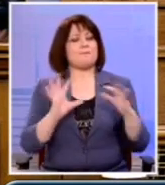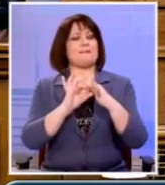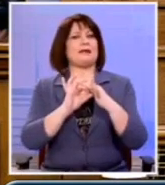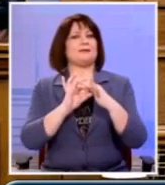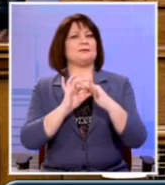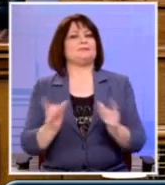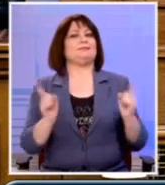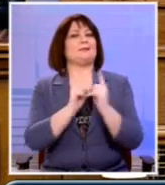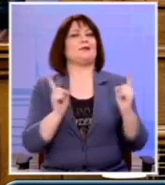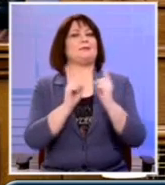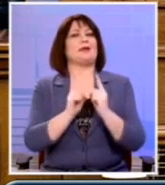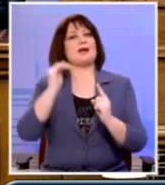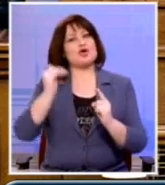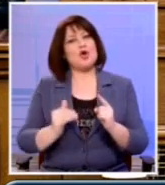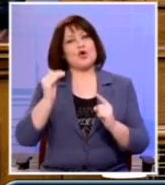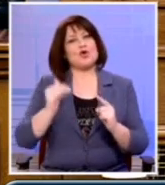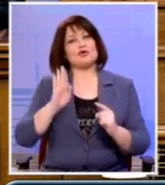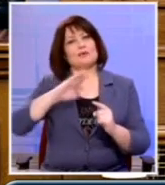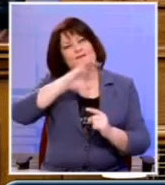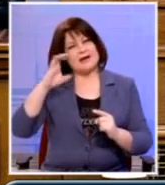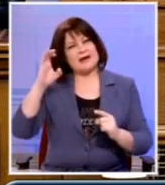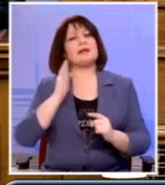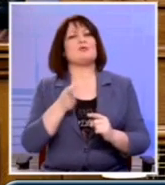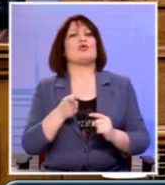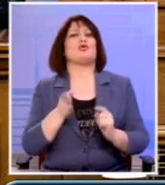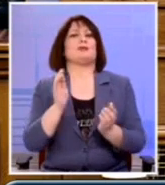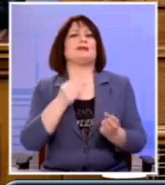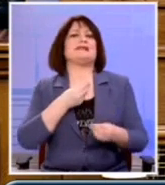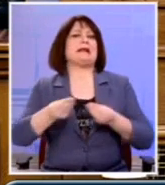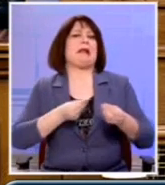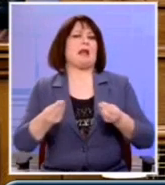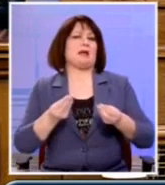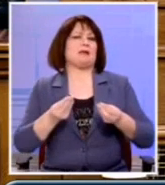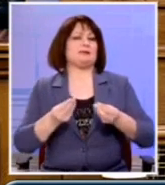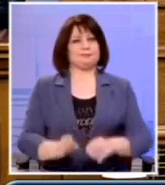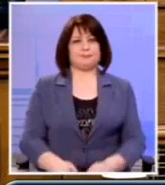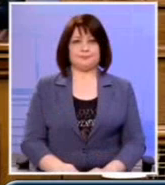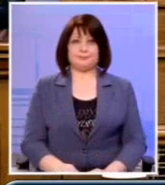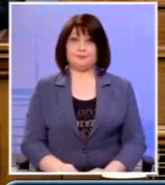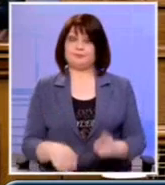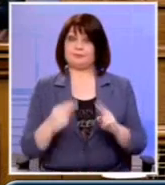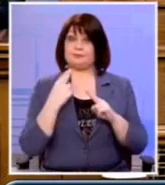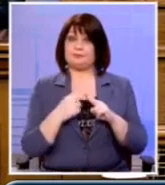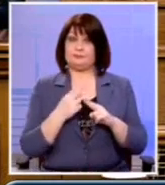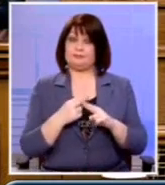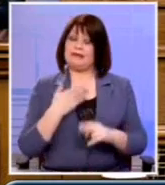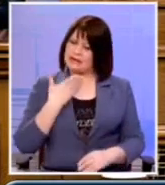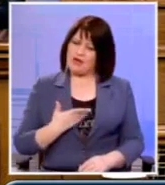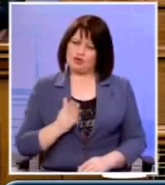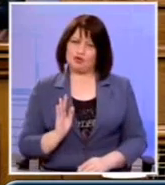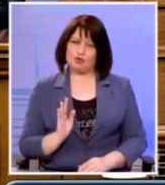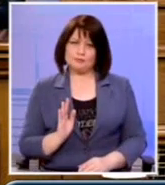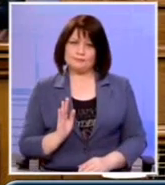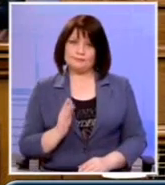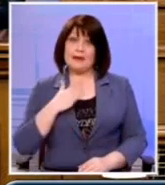κυρίως στον Ευρωπαϊκό Νότο και στην Βαλκανική μας γειτονιά. Έχει σημασία, και κλείνω με αυτό,